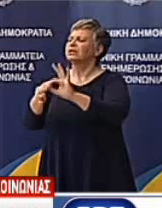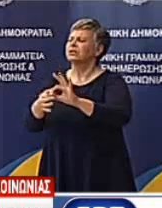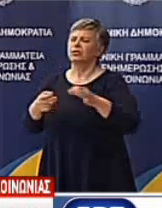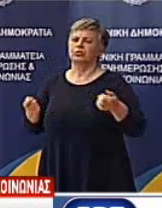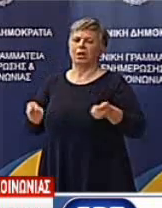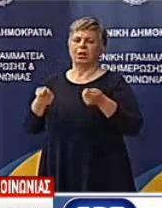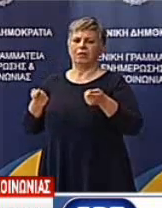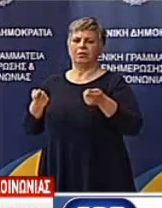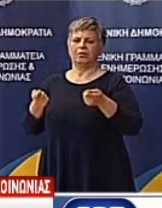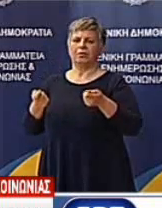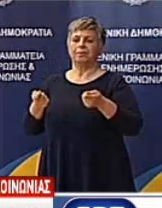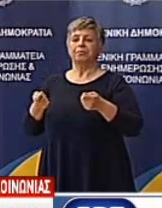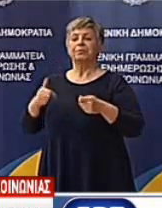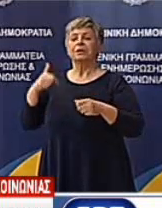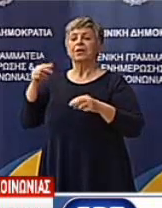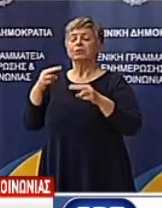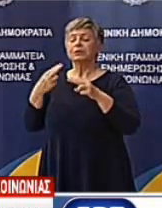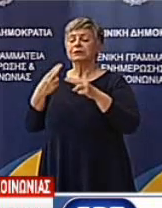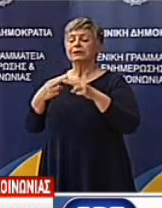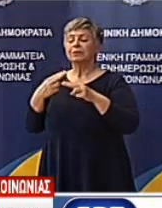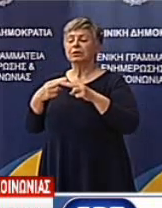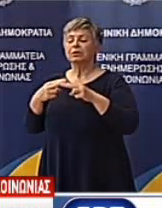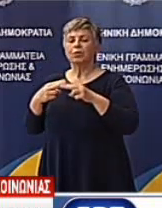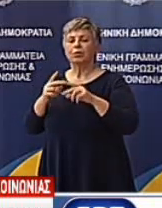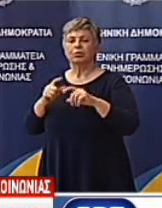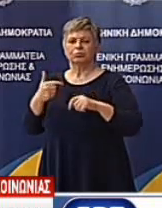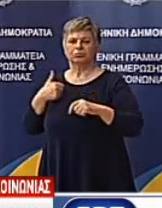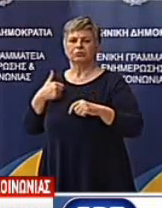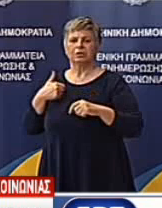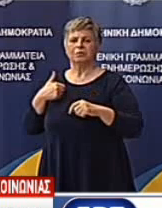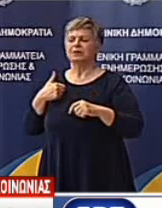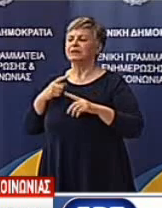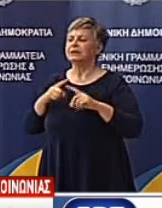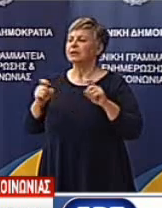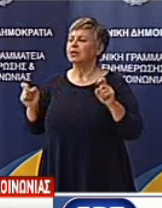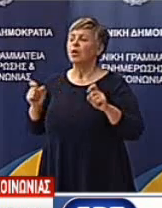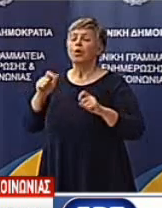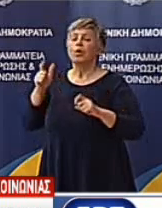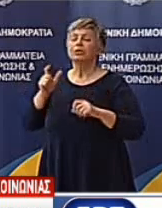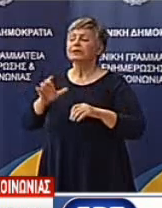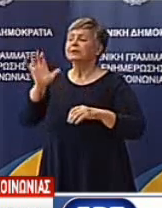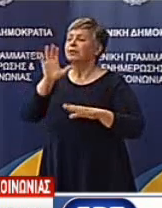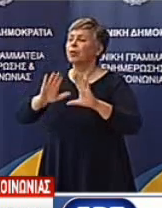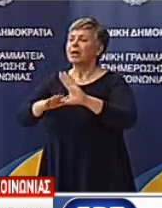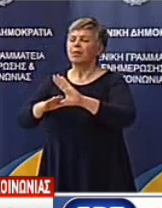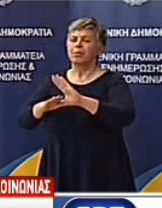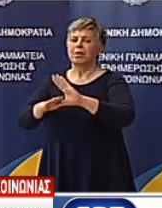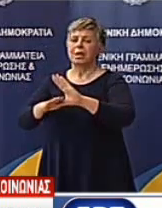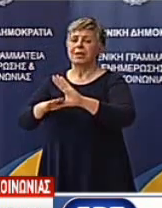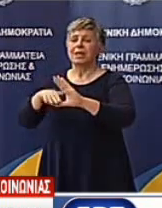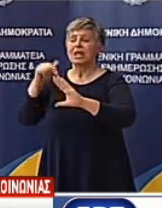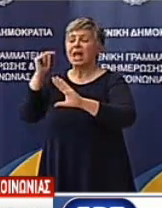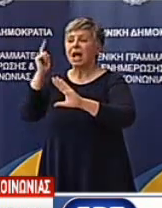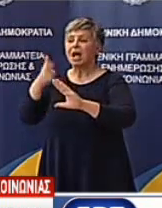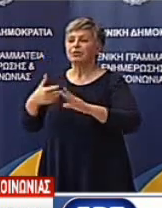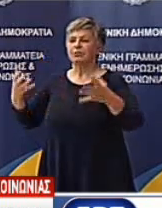Ωστόσο, σημασία έχει ότι η πλειοψηφία των αξιωματούχων της Ευρώπης θεσμικά ουδέποτε έχουν